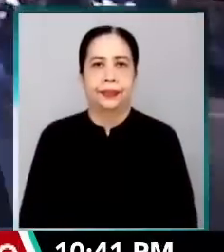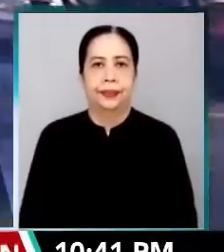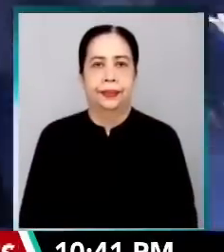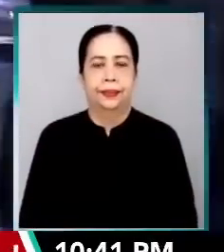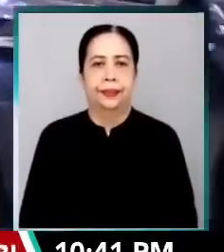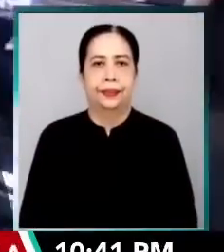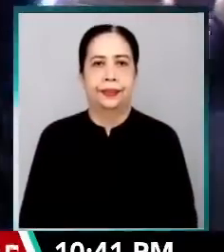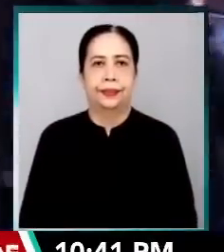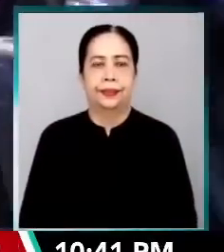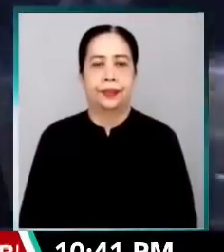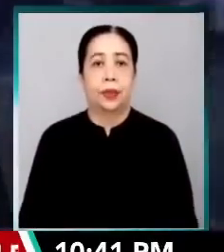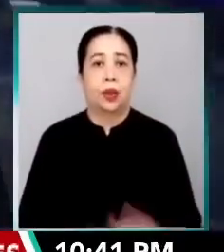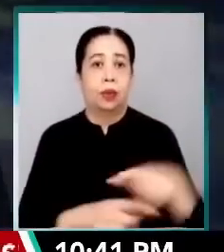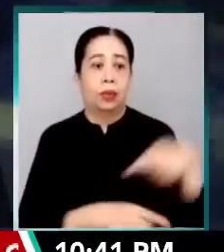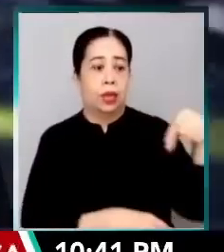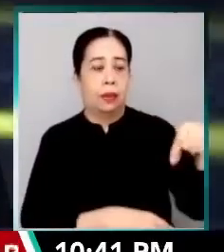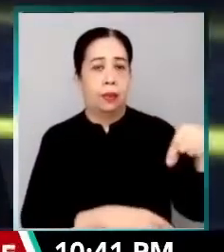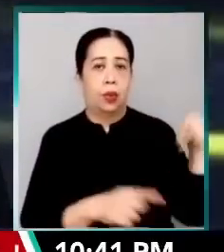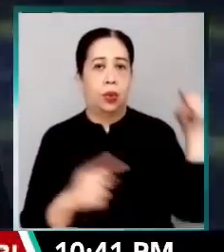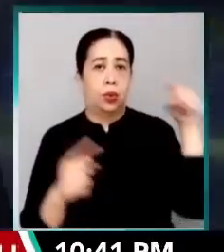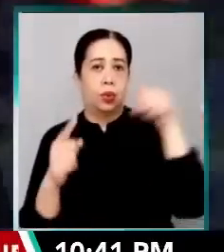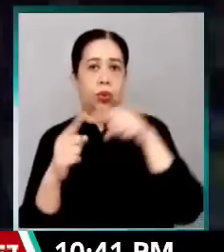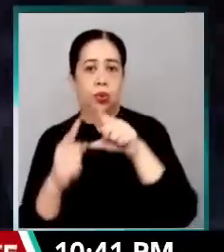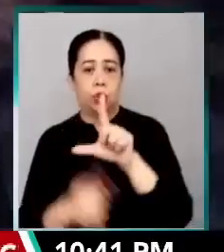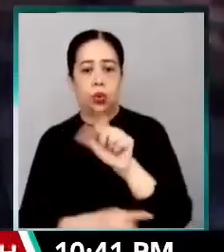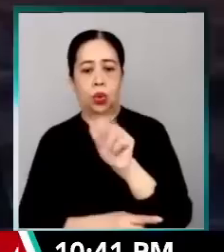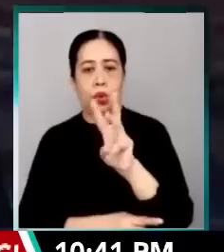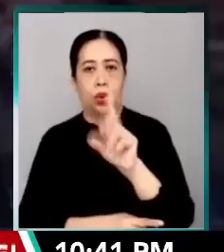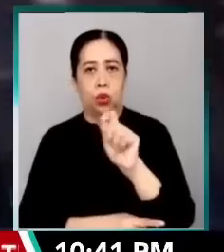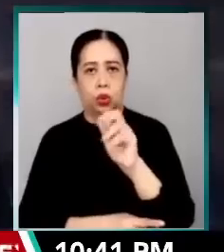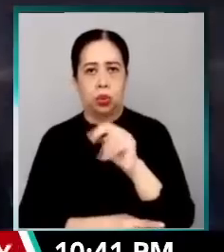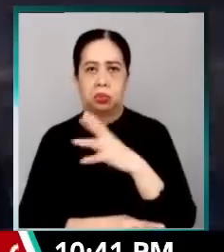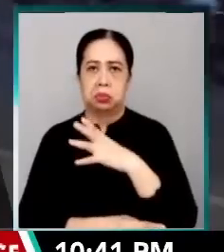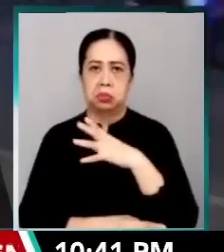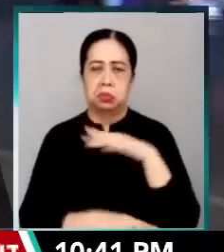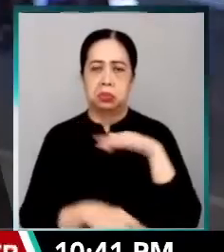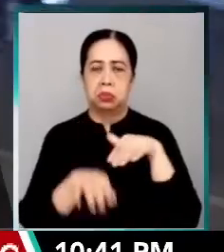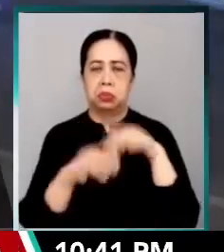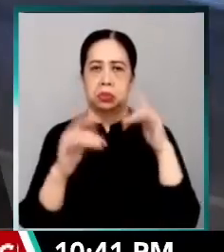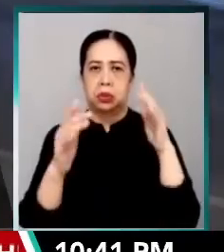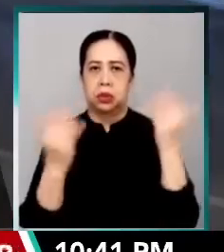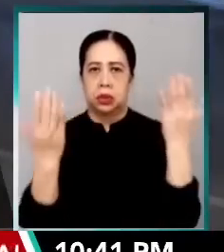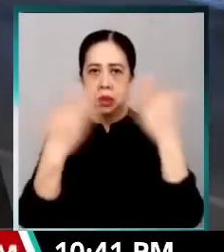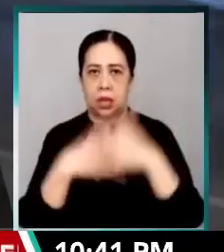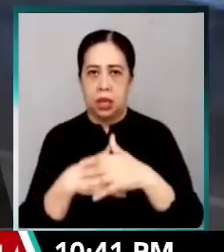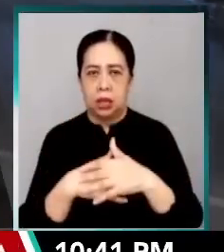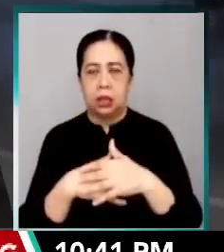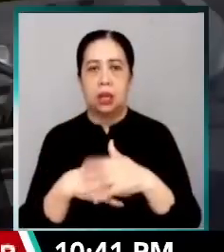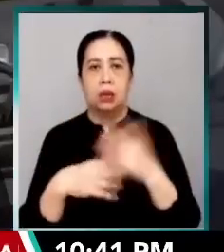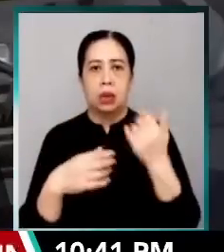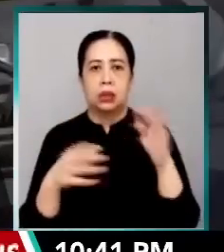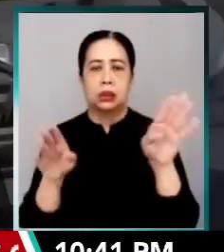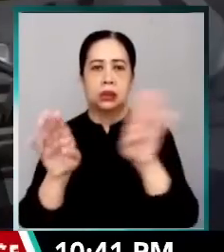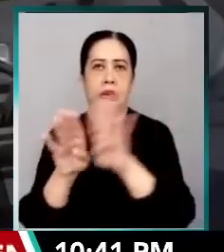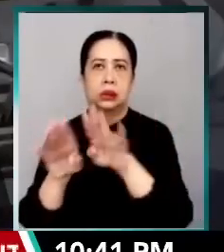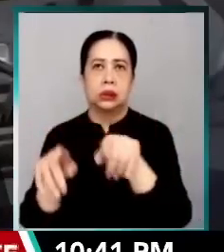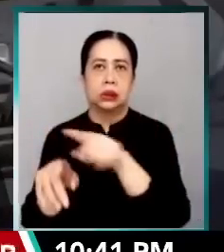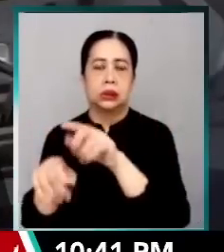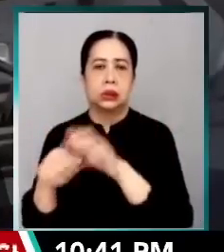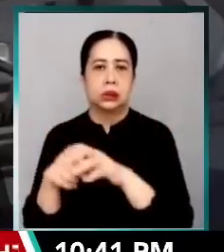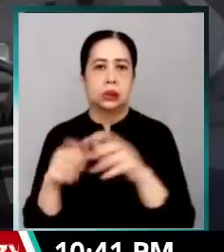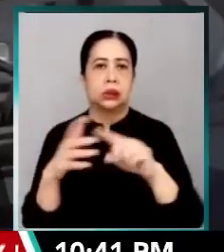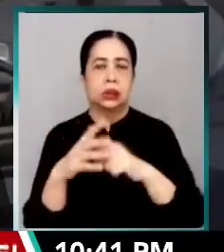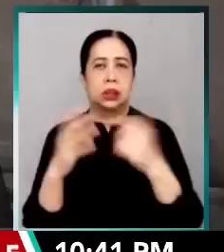Mula Quiapo hanggang Loton, light to moderate ang daloy ng trapiko ngayong gabi. Isinarado na kasi ang buong Lagusnilad simula ngayong araw